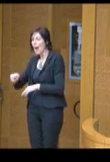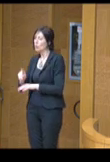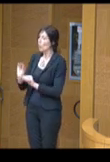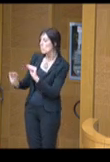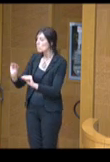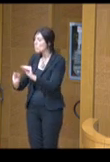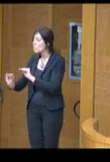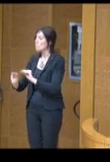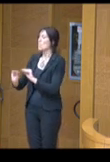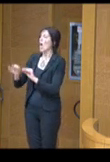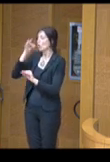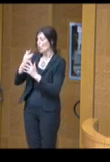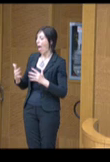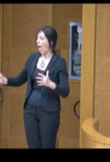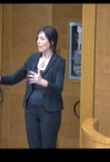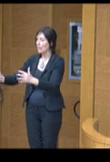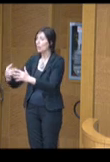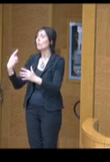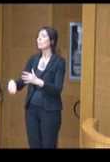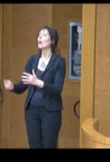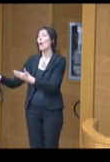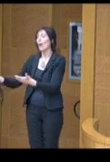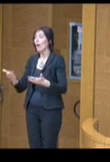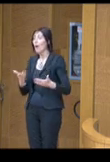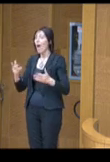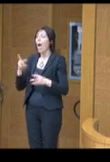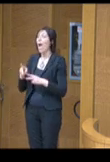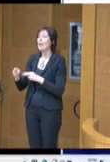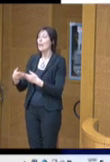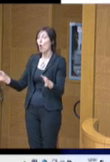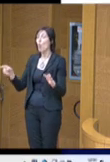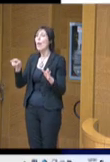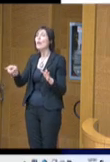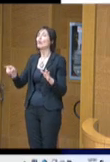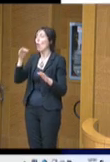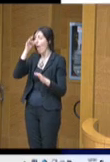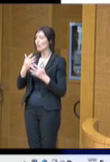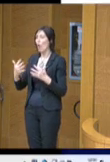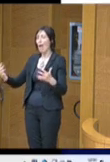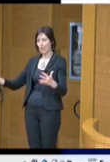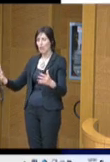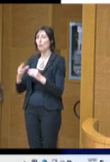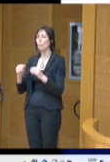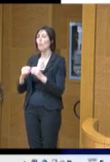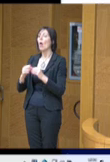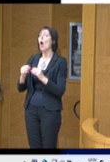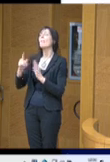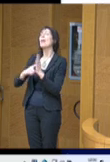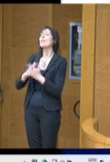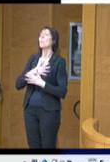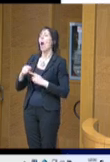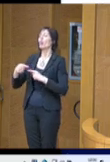del giardino. Questa occasione è gradita per invitarvi all'inaugurazione del giardino, che si svolgerà nel mese di